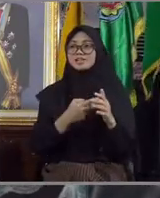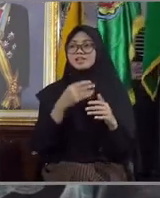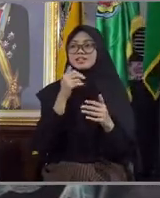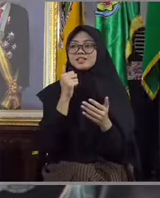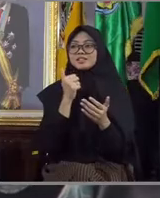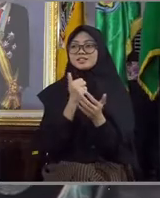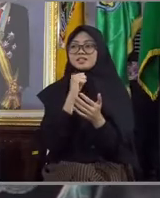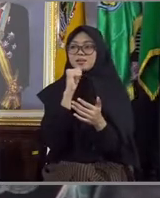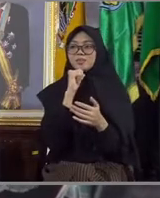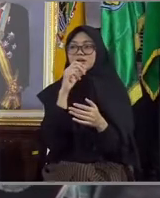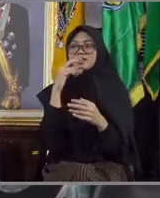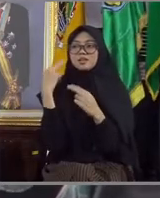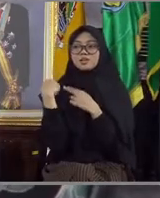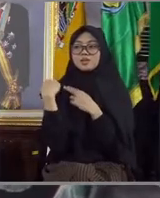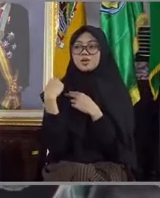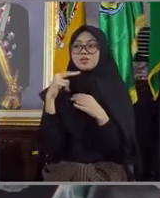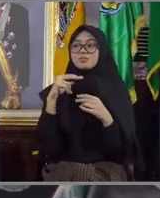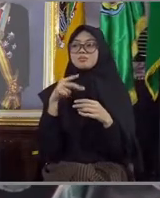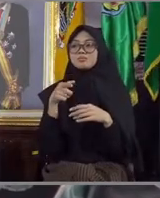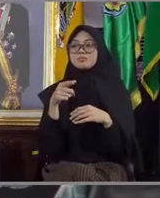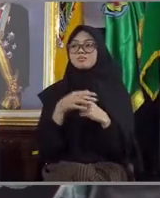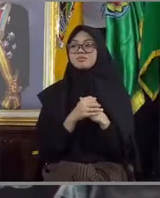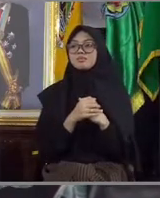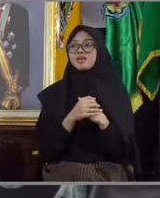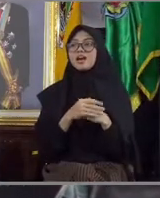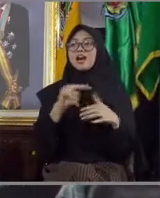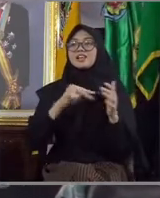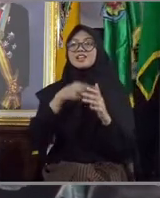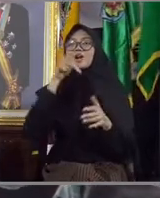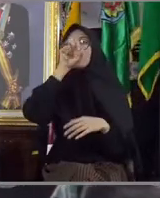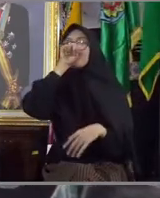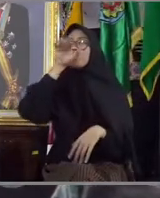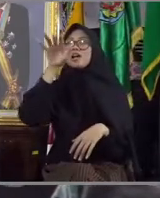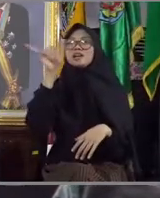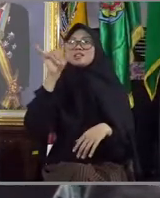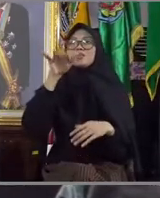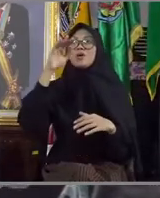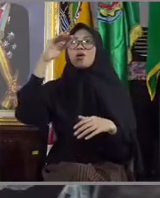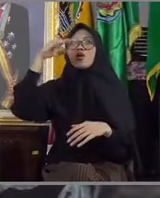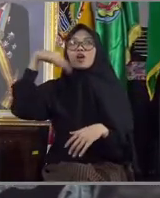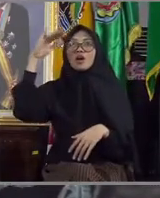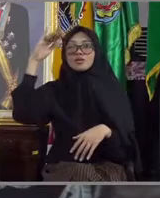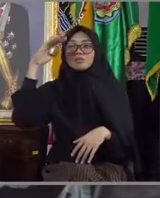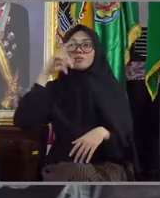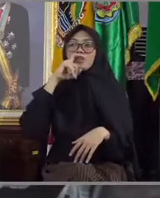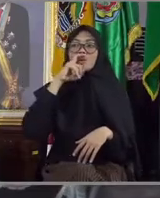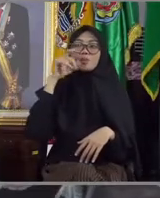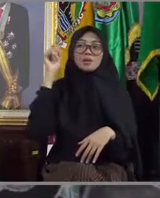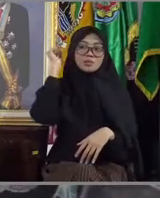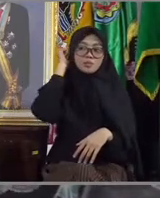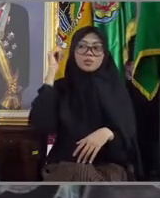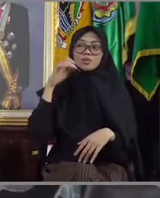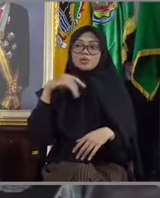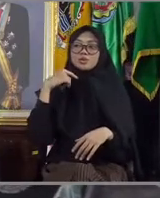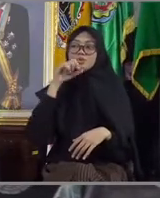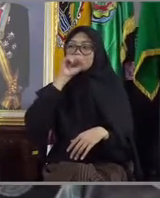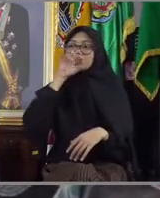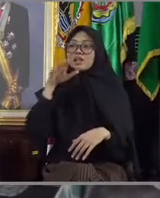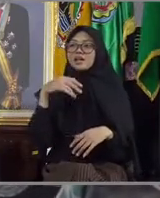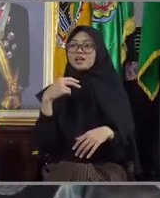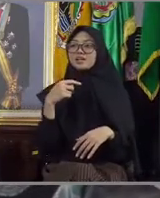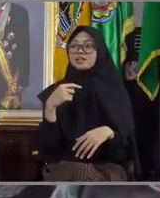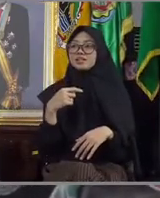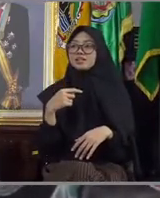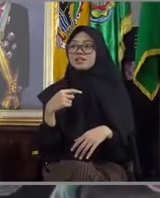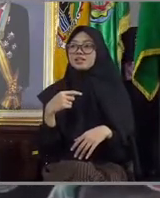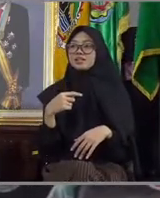Sebenarnya orang tua. Dah, sekarang kamu pernah ngomong enggak sama orang tuamu, Pak aku diterke, Bu aku diterke? Sudah sering Pak, tapi ini